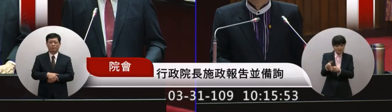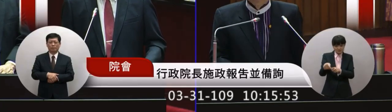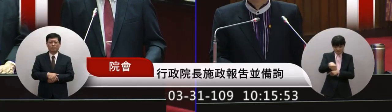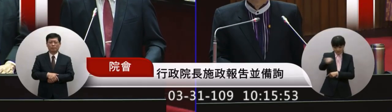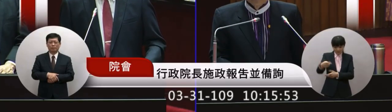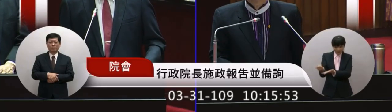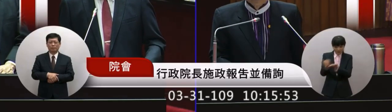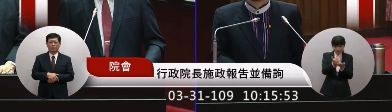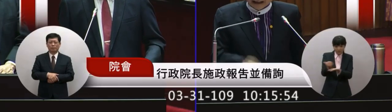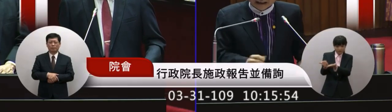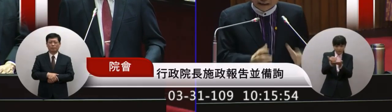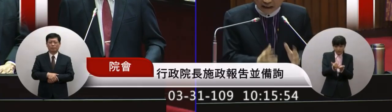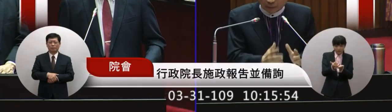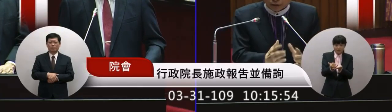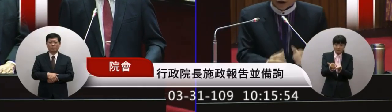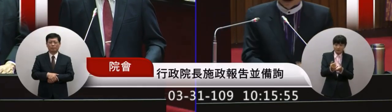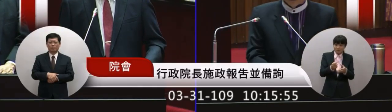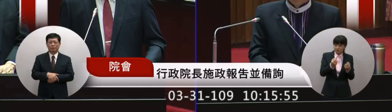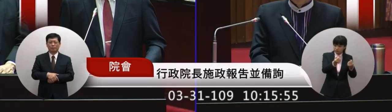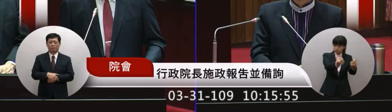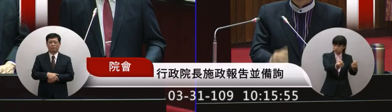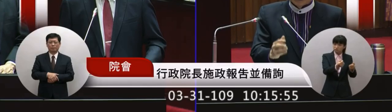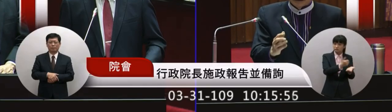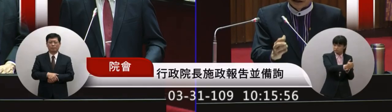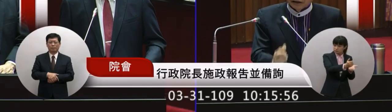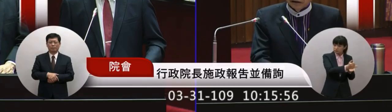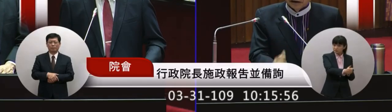呢？世界是这严重的，